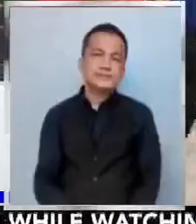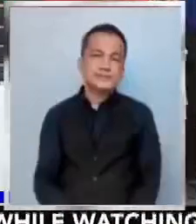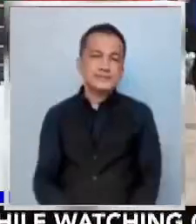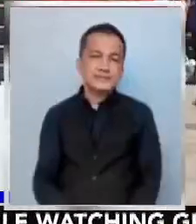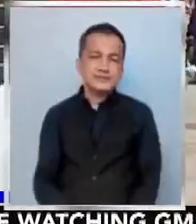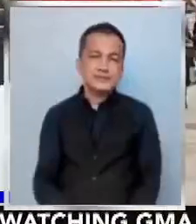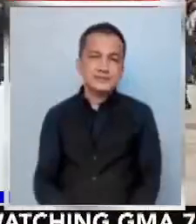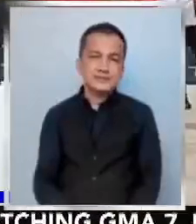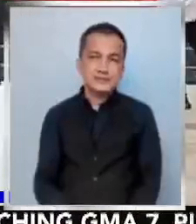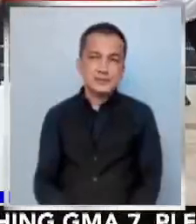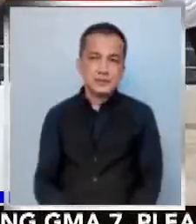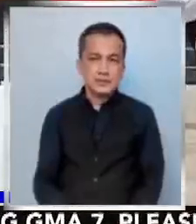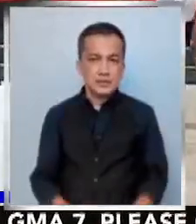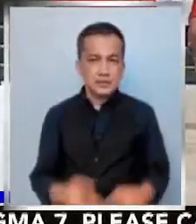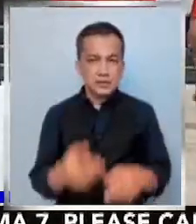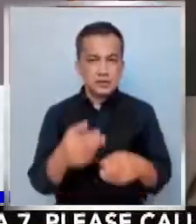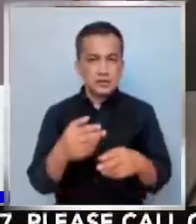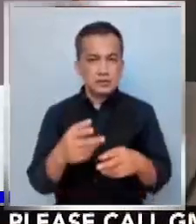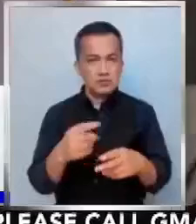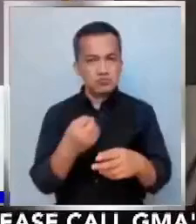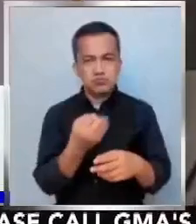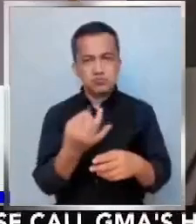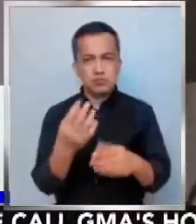Ilang oras bago ang panunumpa ni Marcos,